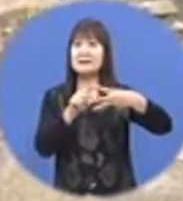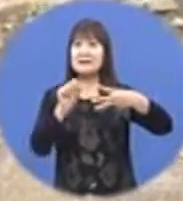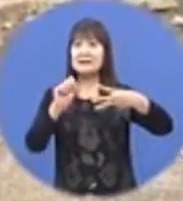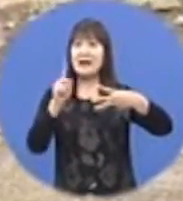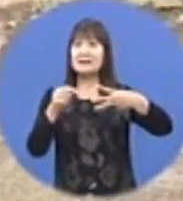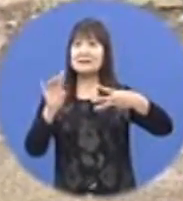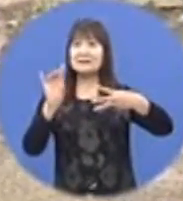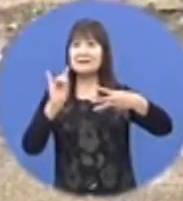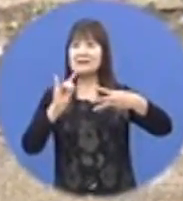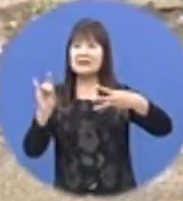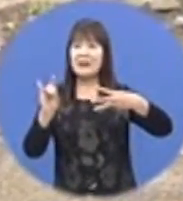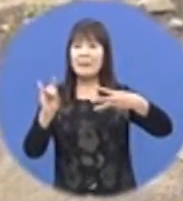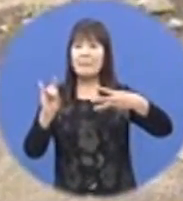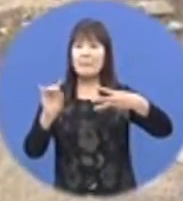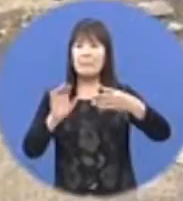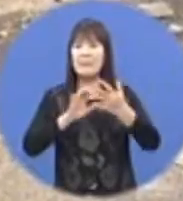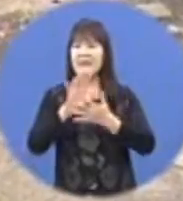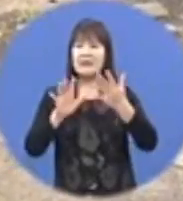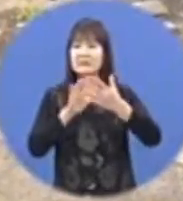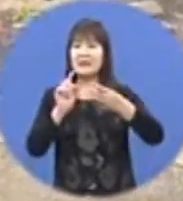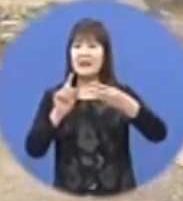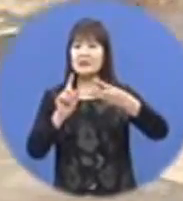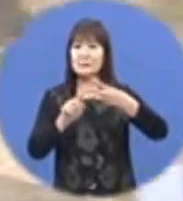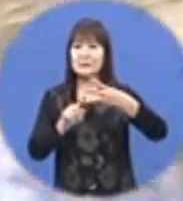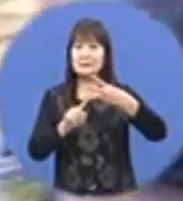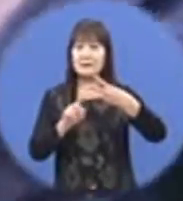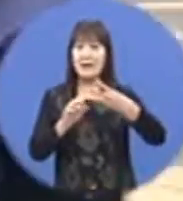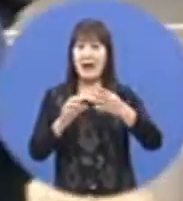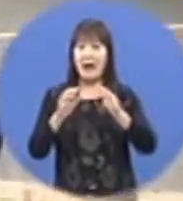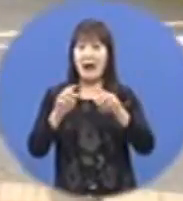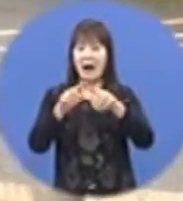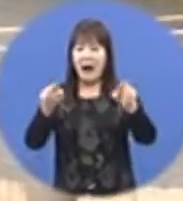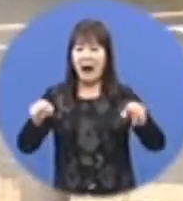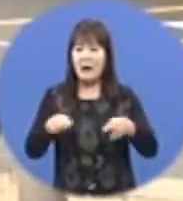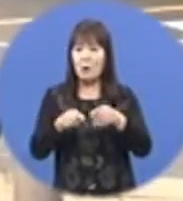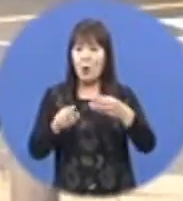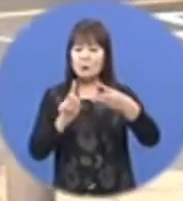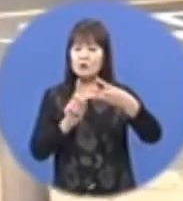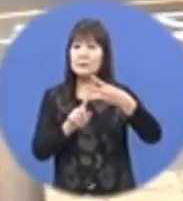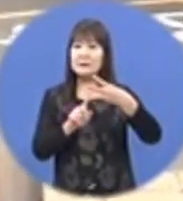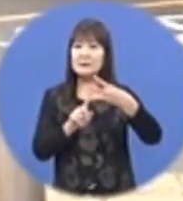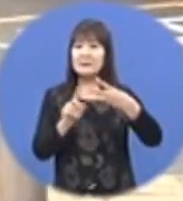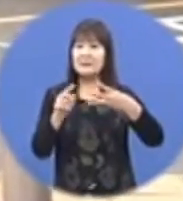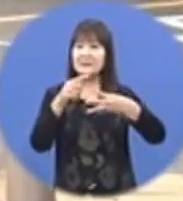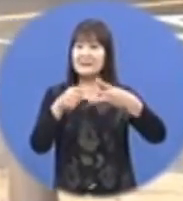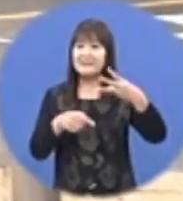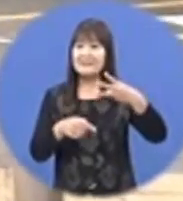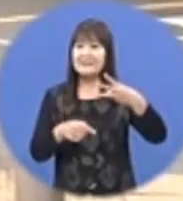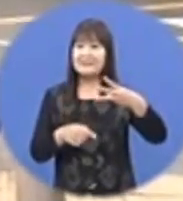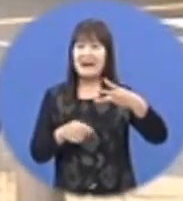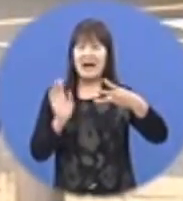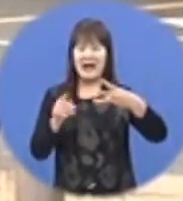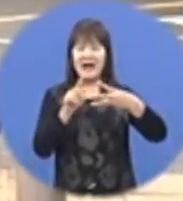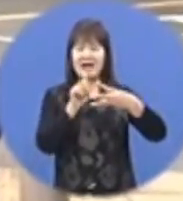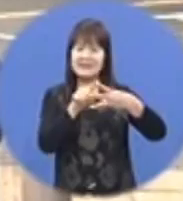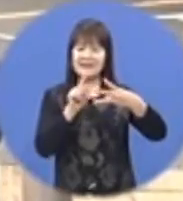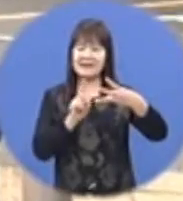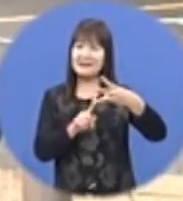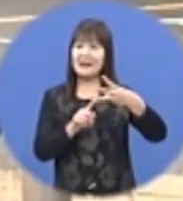積み、2、めちゃくちゃ積み、3、箱積み。はい、答えは 1か3や